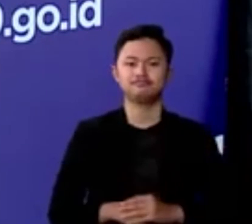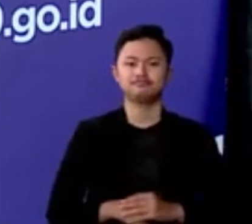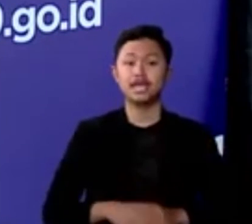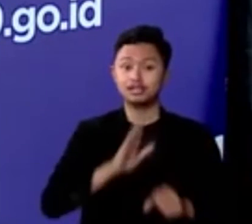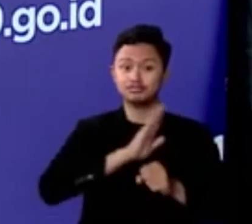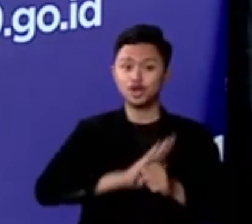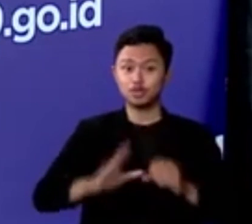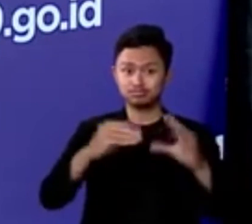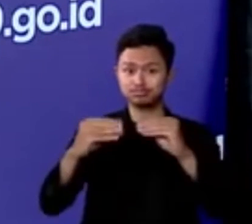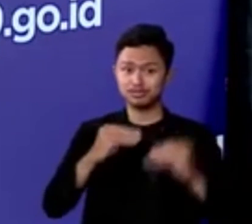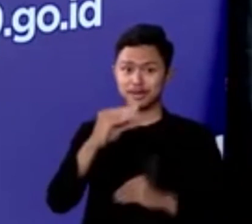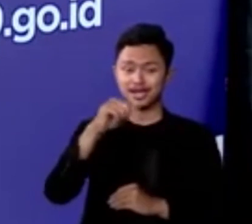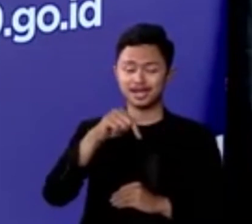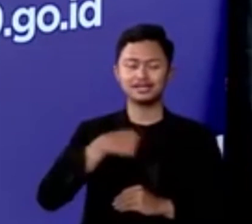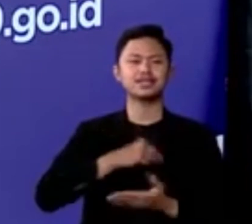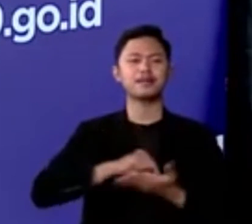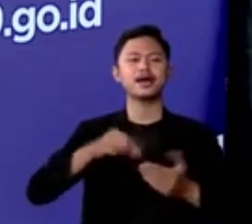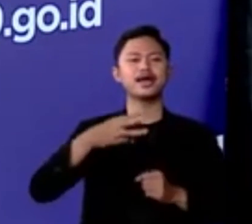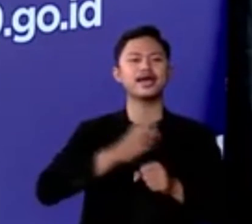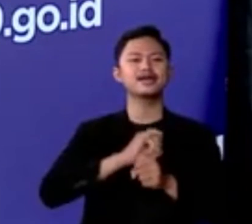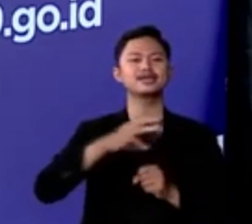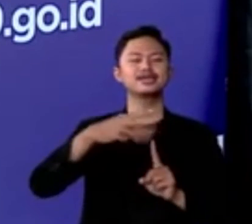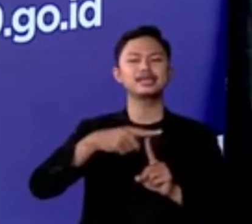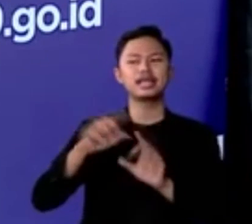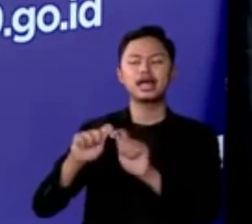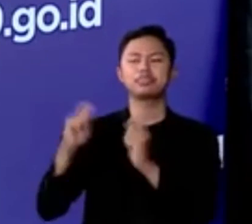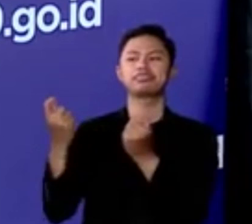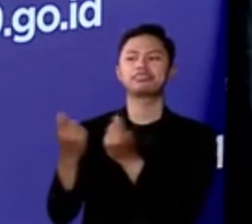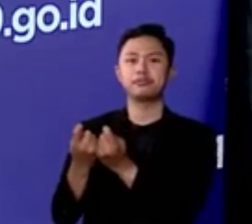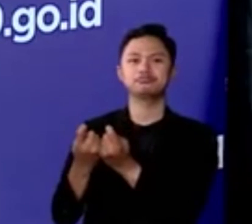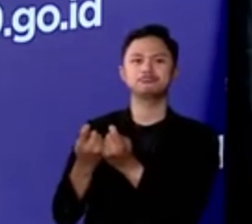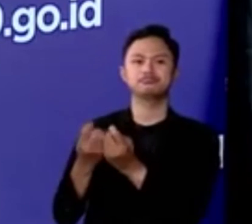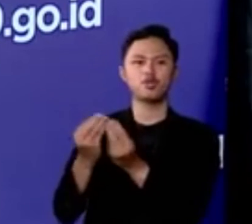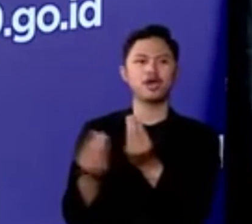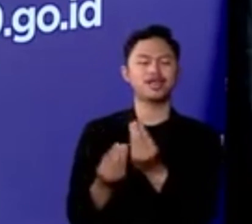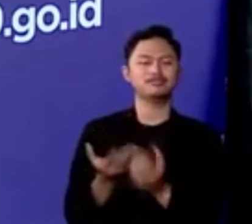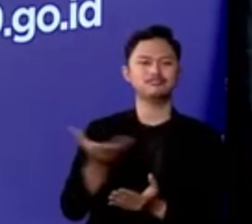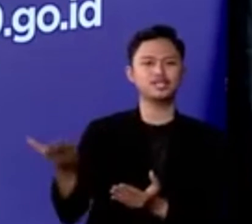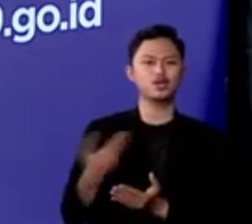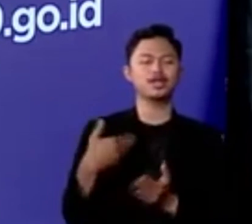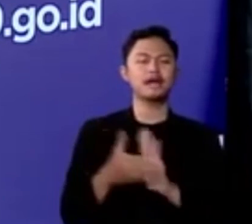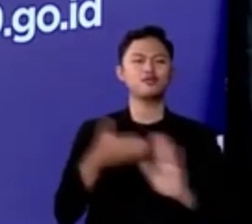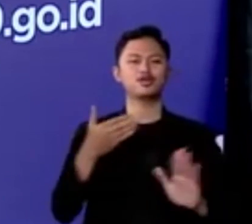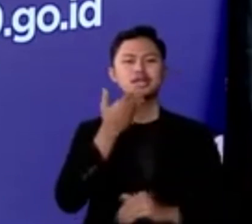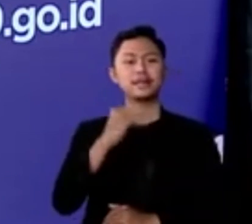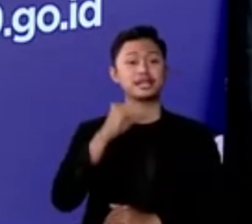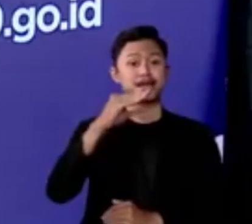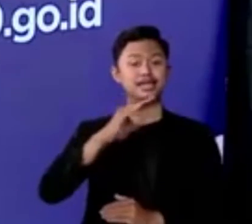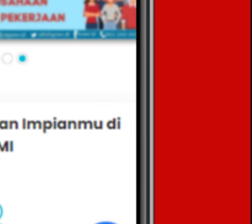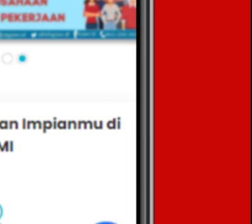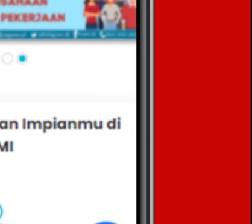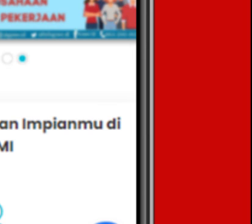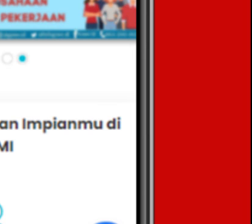akhiri toshio kita pagi hari ini saya ingin Hapsari bersama tim yang bertugas dan para narasumber pamit undur diri Selamat pagi dan salam